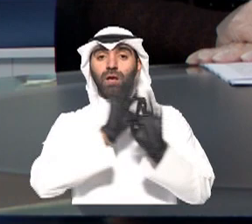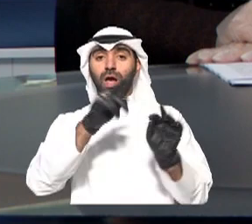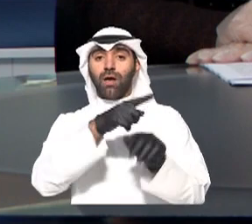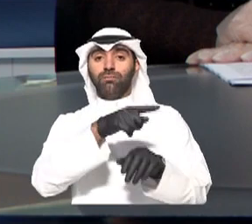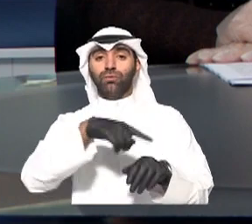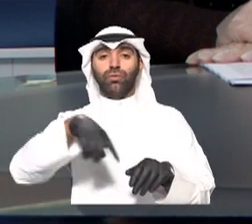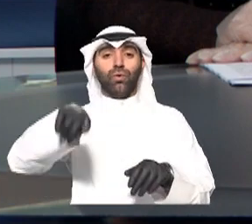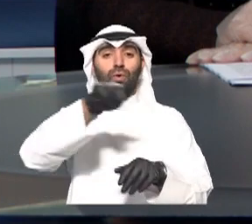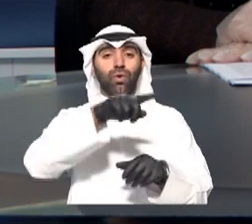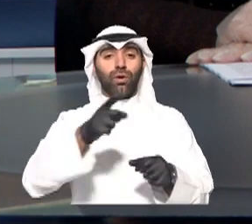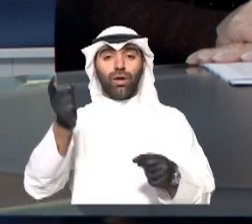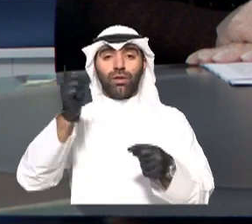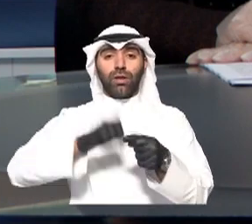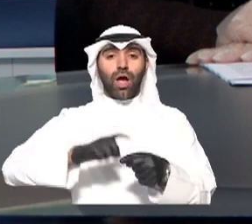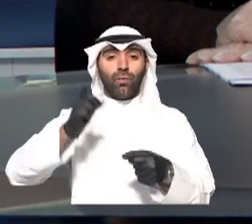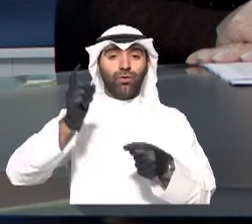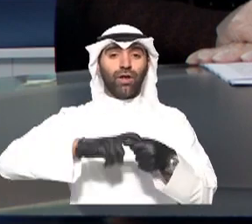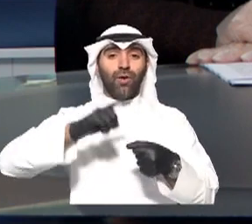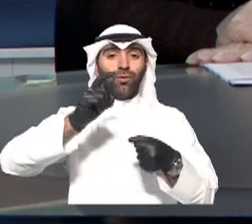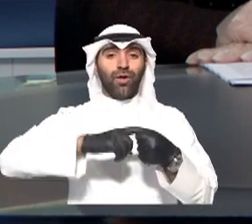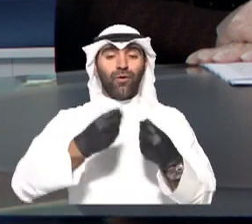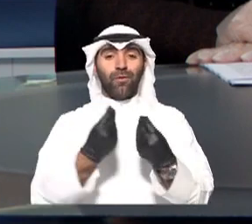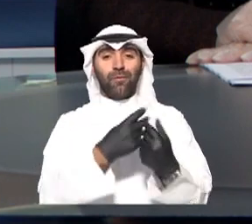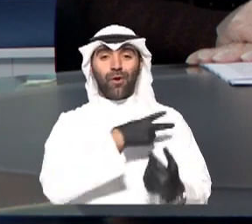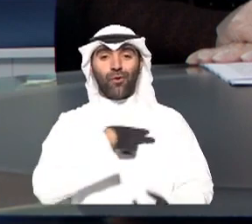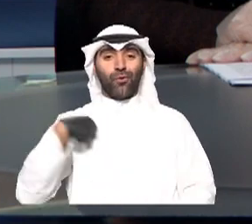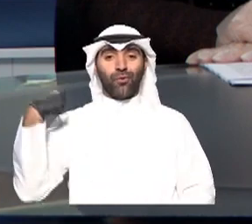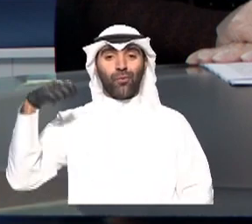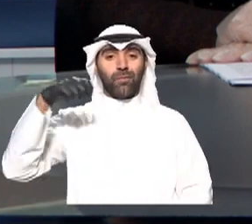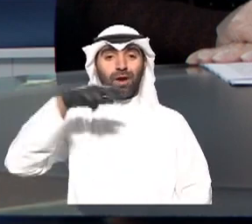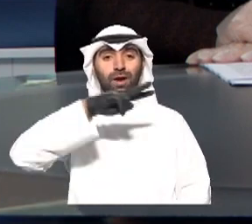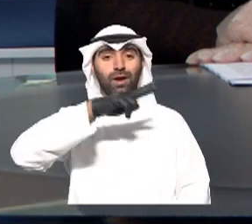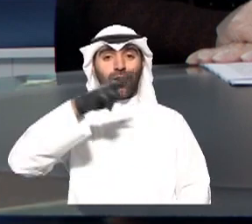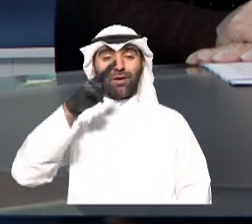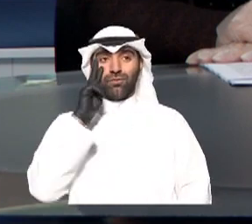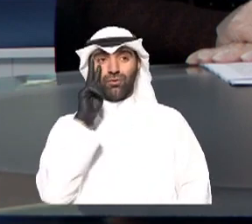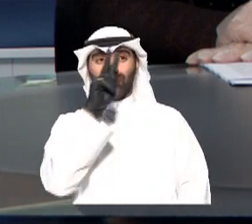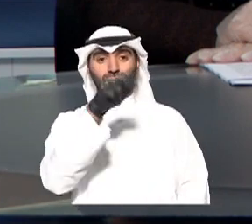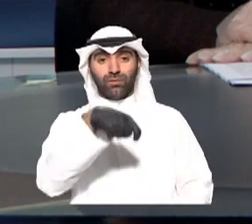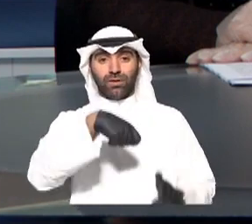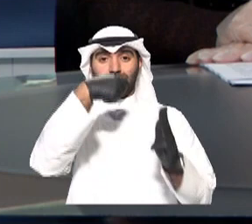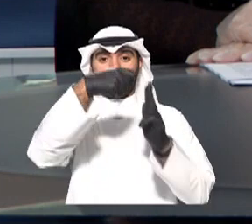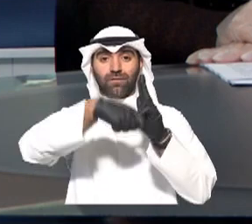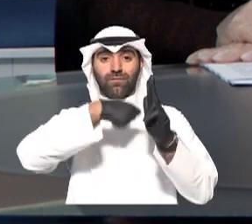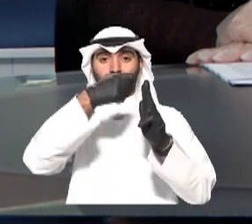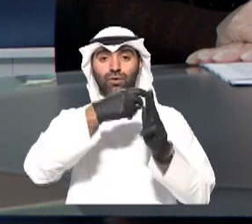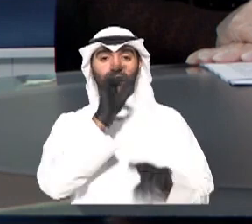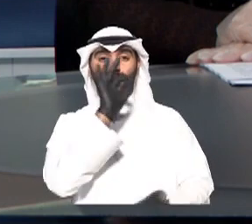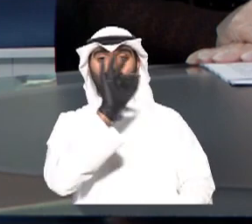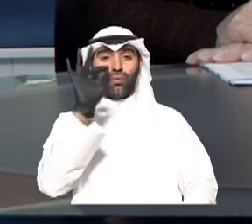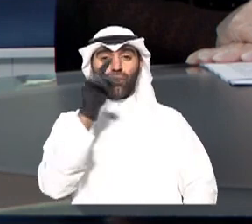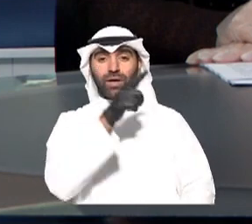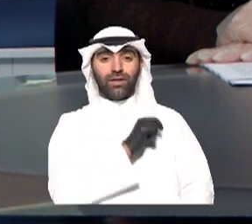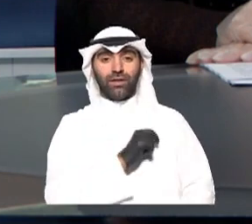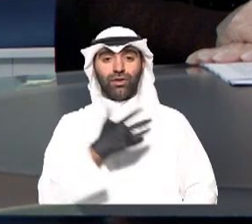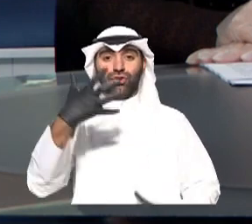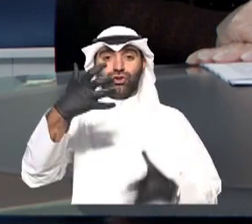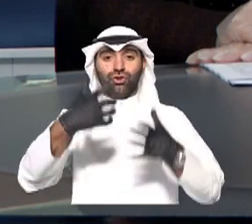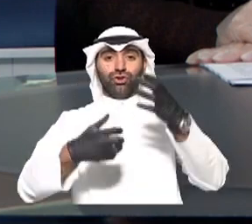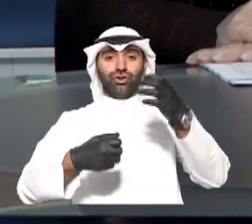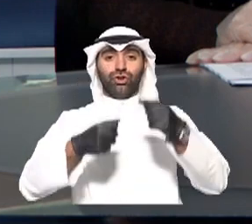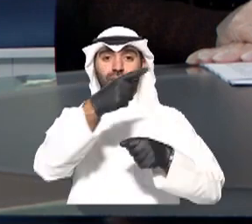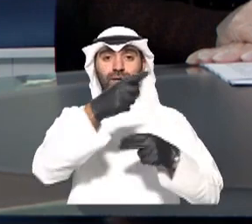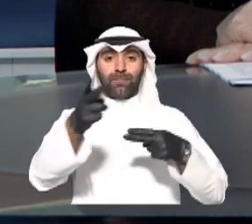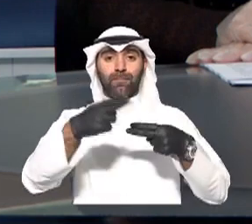خطة عزل المنطقة عن طريق تأمينها. كاميرا الأخبار جالت في منطقة الجليب خلال حظرها